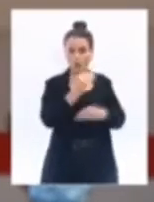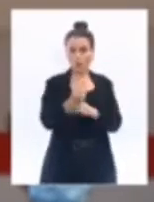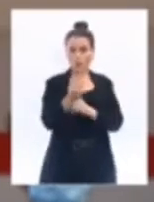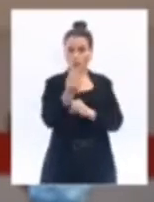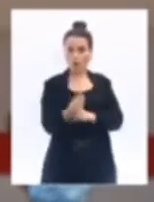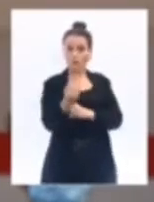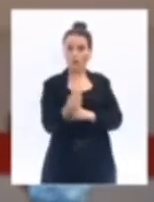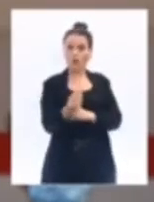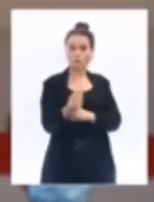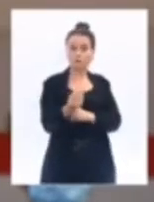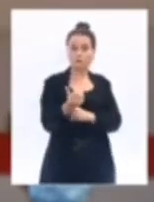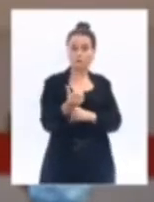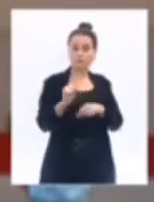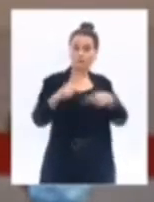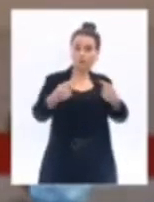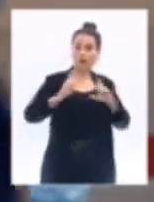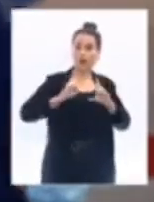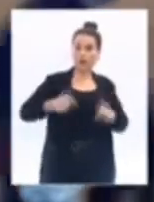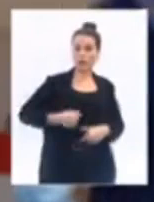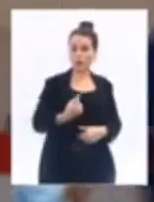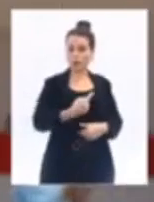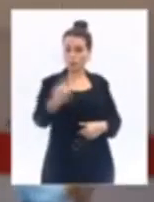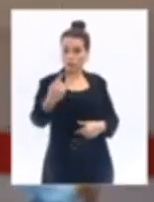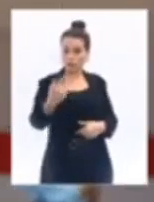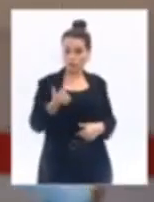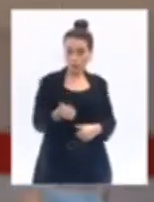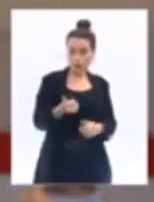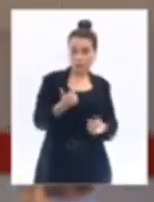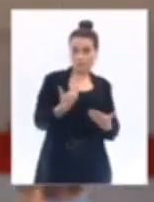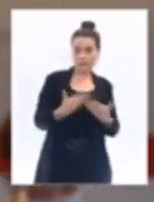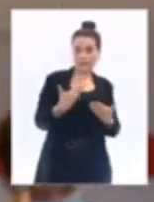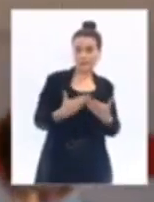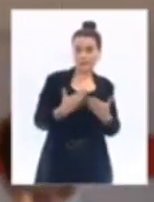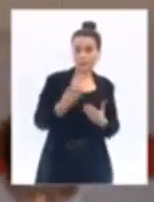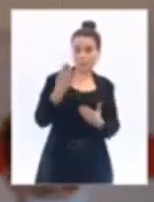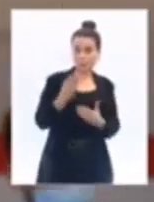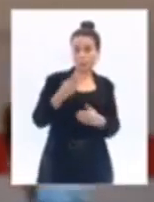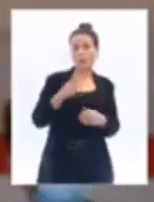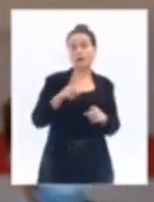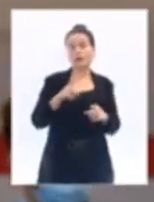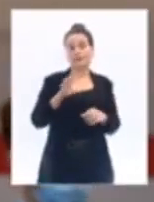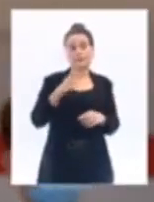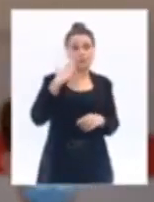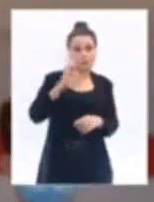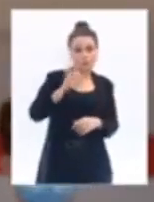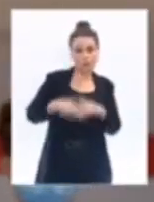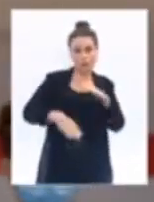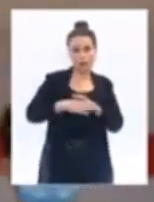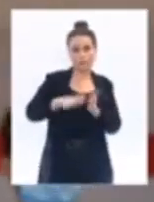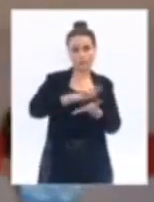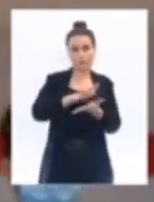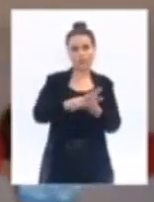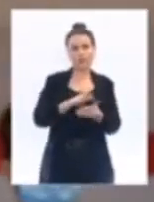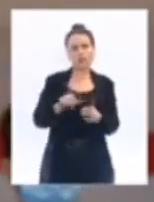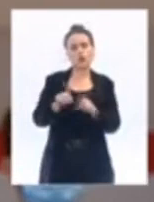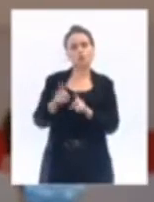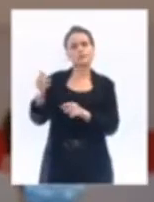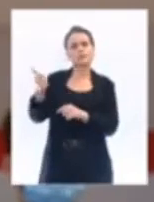de vacances. Faudra-t-il, lors de ces déplacements de retour, fournir une attestation spécifique ou en tout cas un